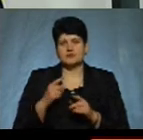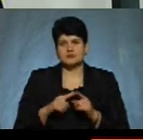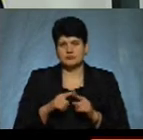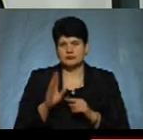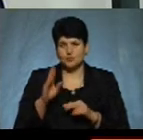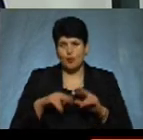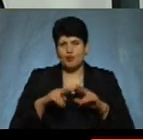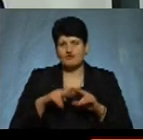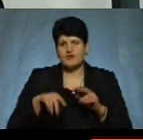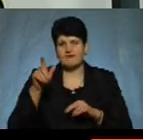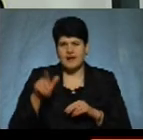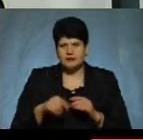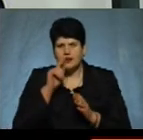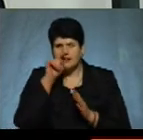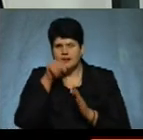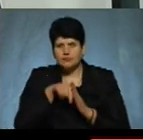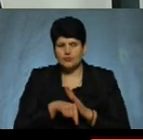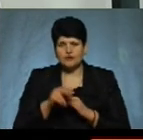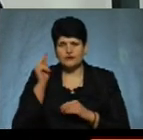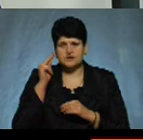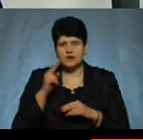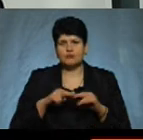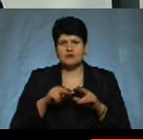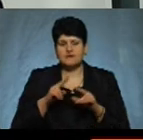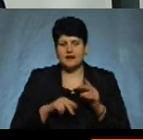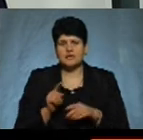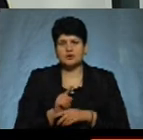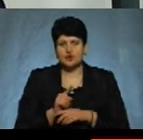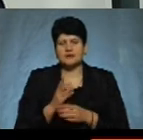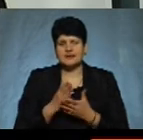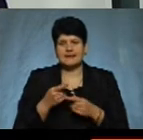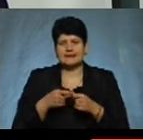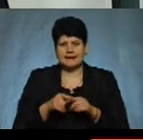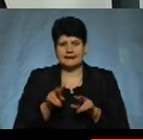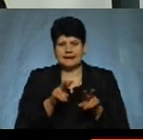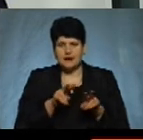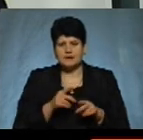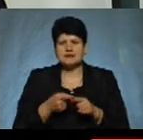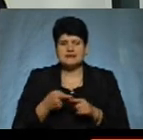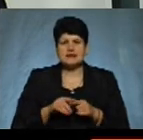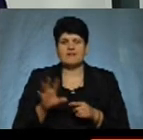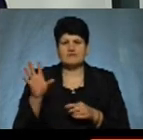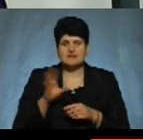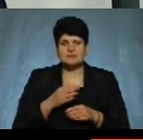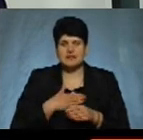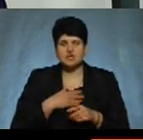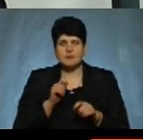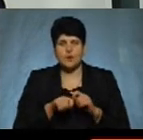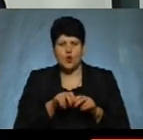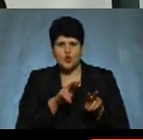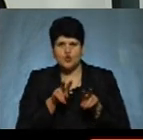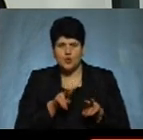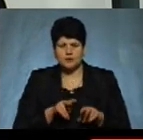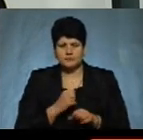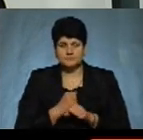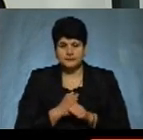досить глибоко вивчаю будівельні норми, є, звичайно, технагляд. Але ми це під нашим контролем воно все проводиться. Я думаю,